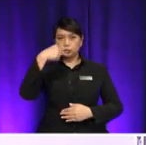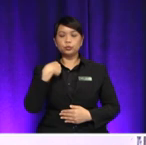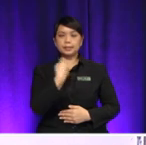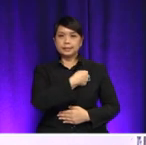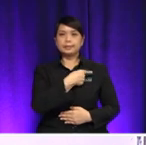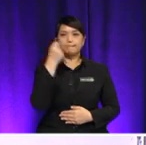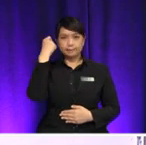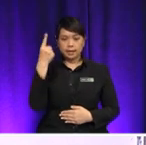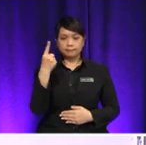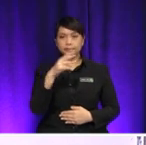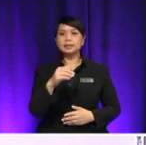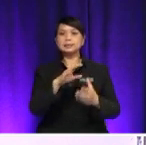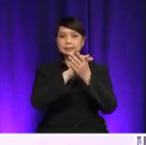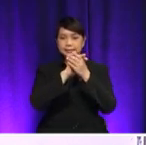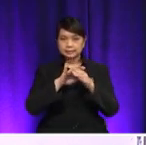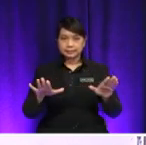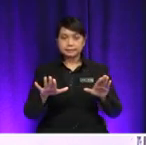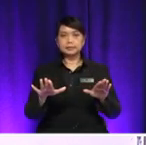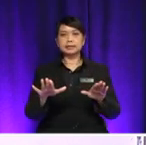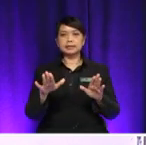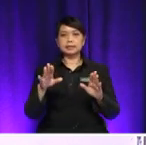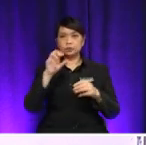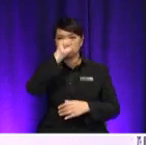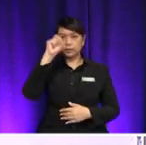untuk kita selesaikan soal yang kita